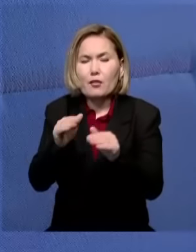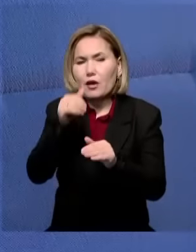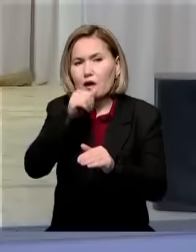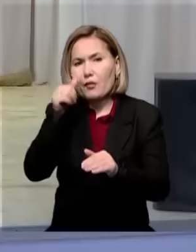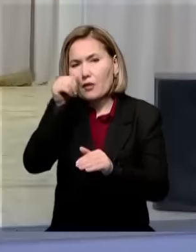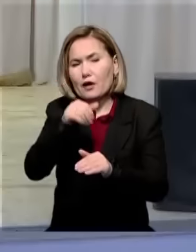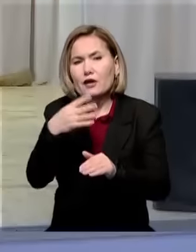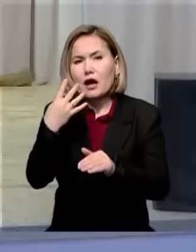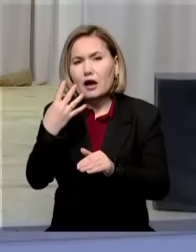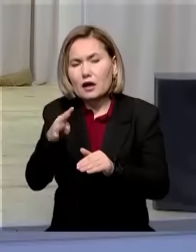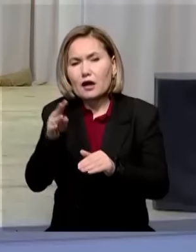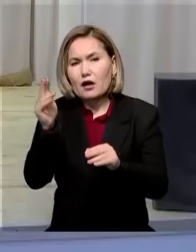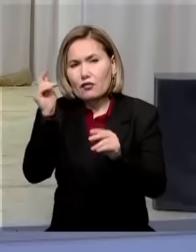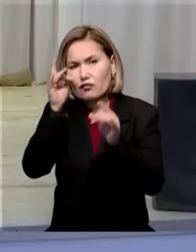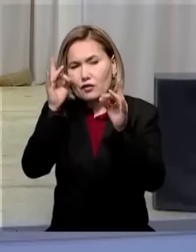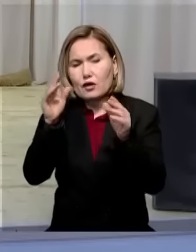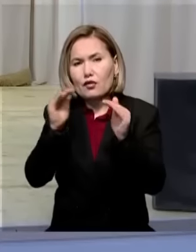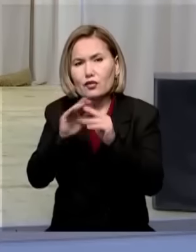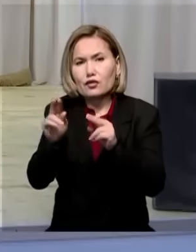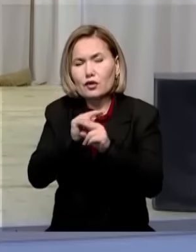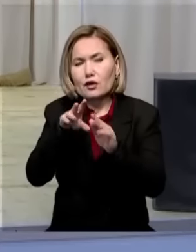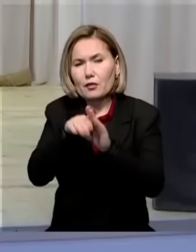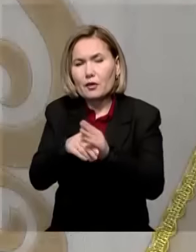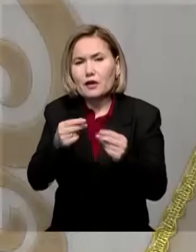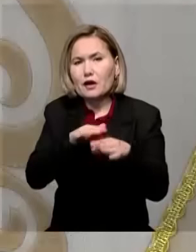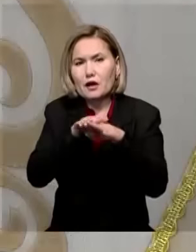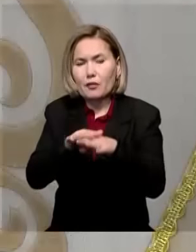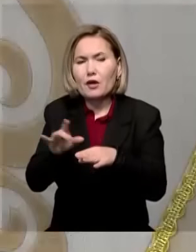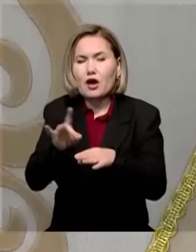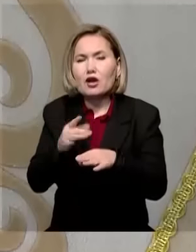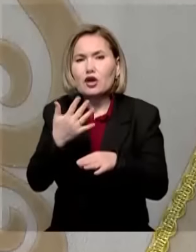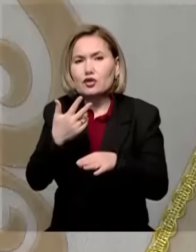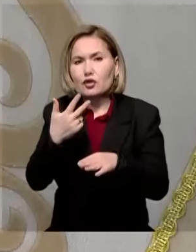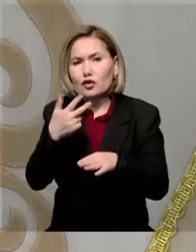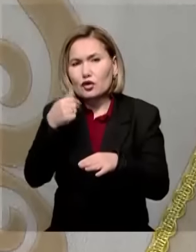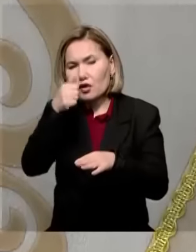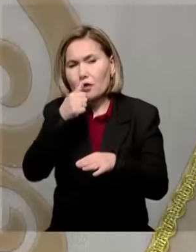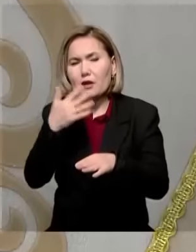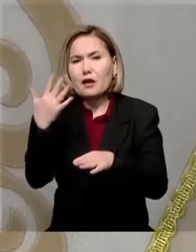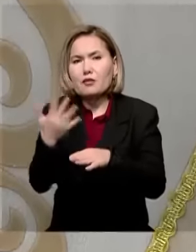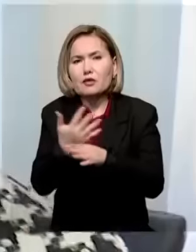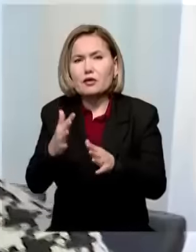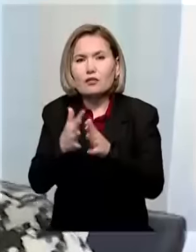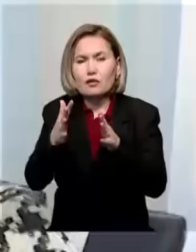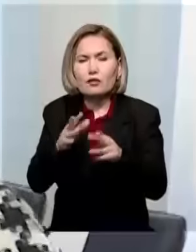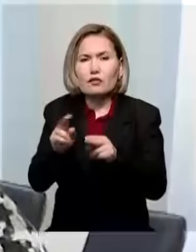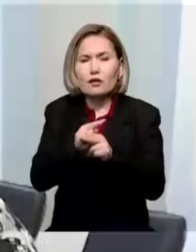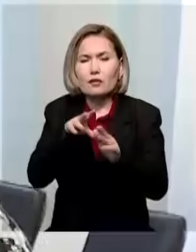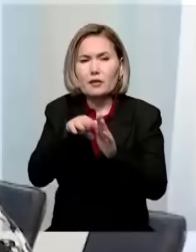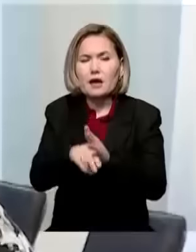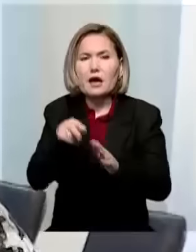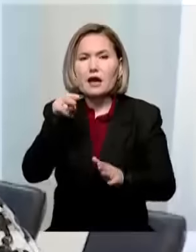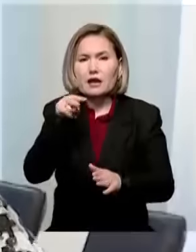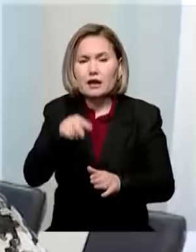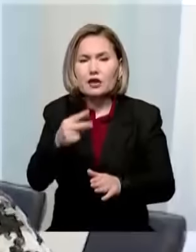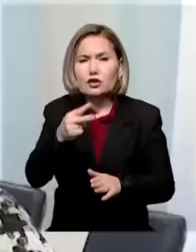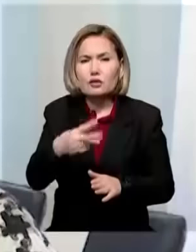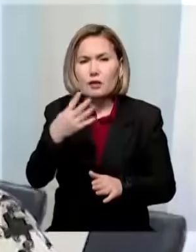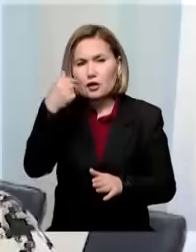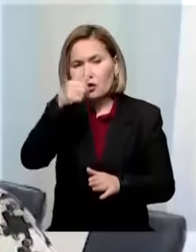40-қа жуық нысан қалыпқа келтірілген. Салаға бөлінген қаржы көлемі де соңғы 3 жылда 5 есеге ұлғайған. 2024